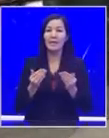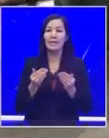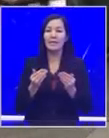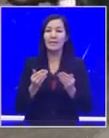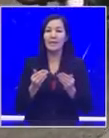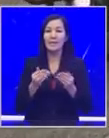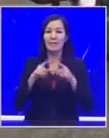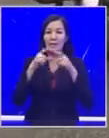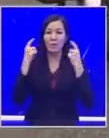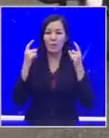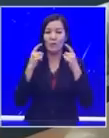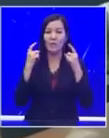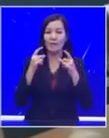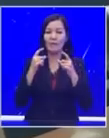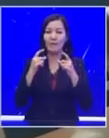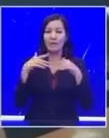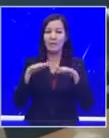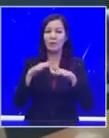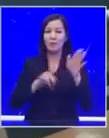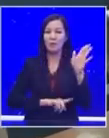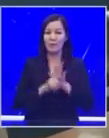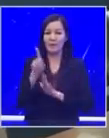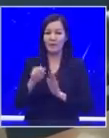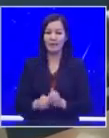реттік маска өндіруге кірісті.